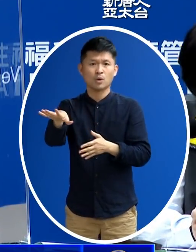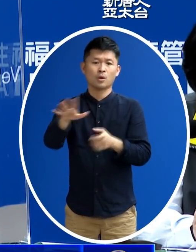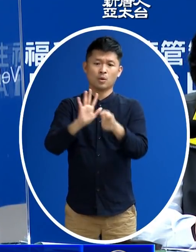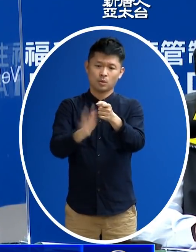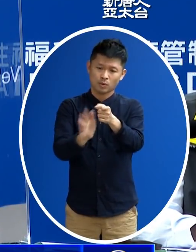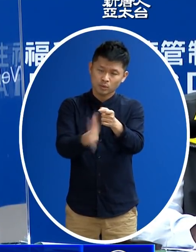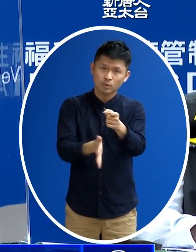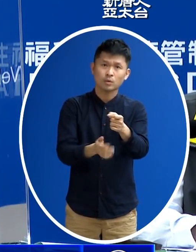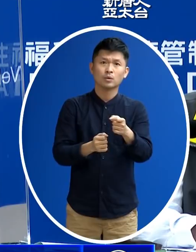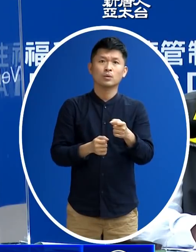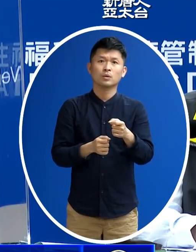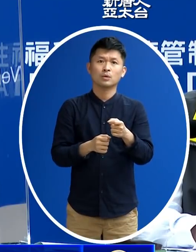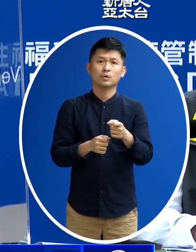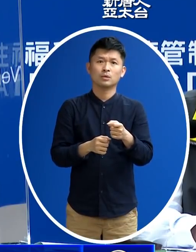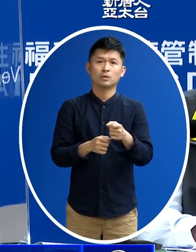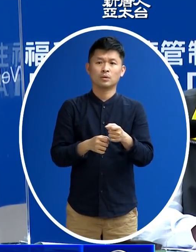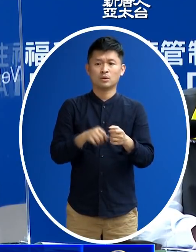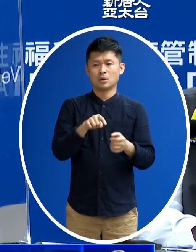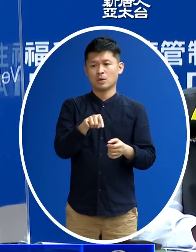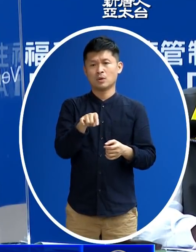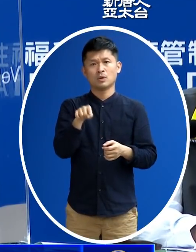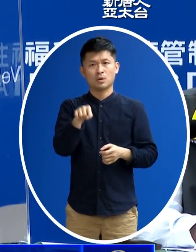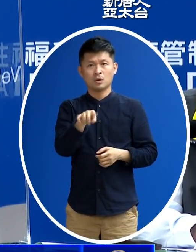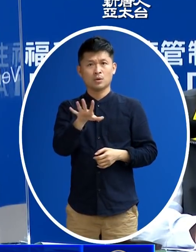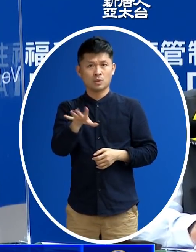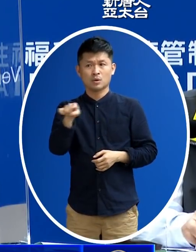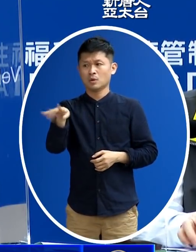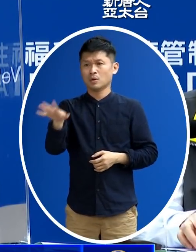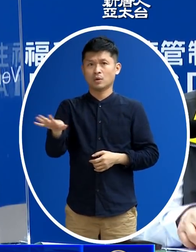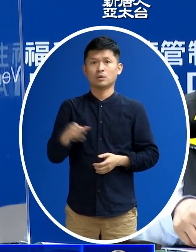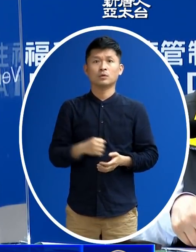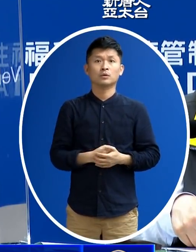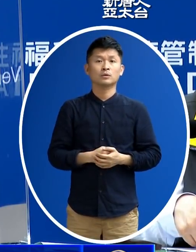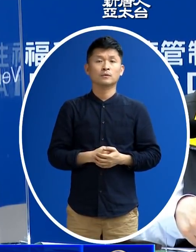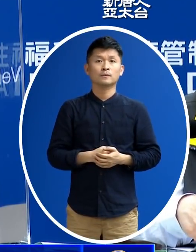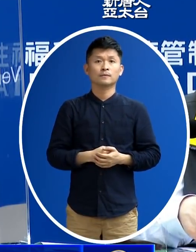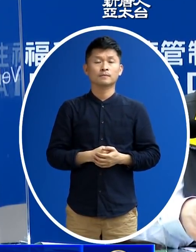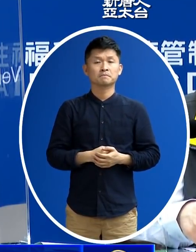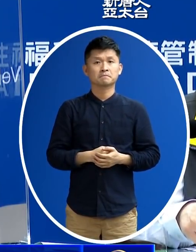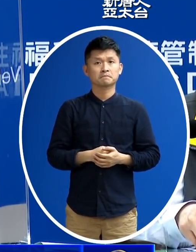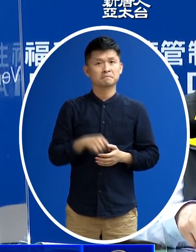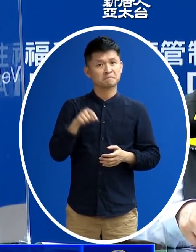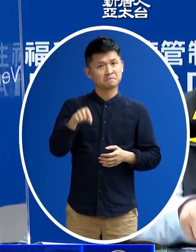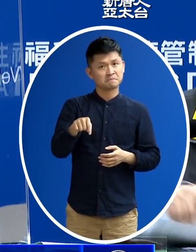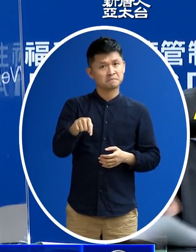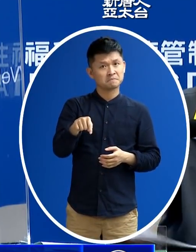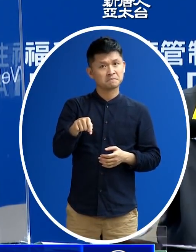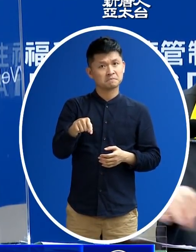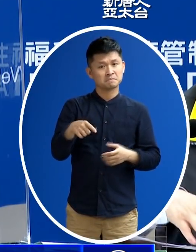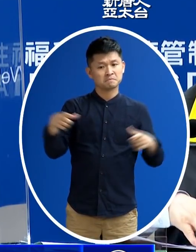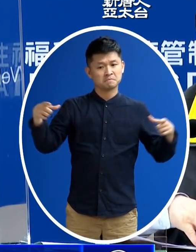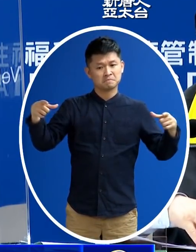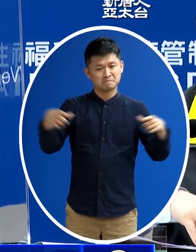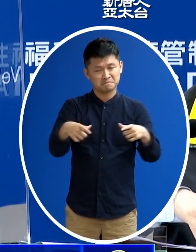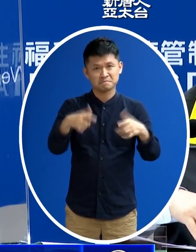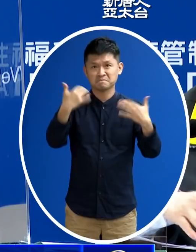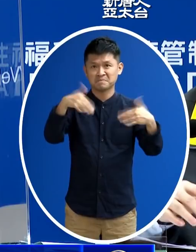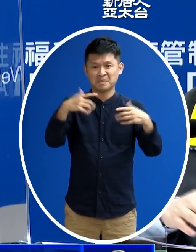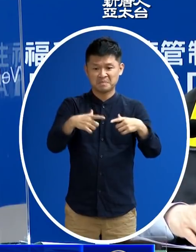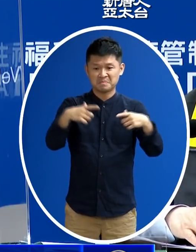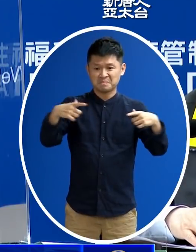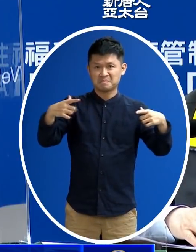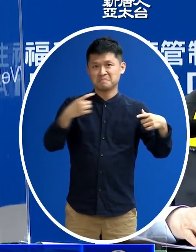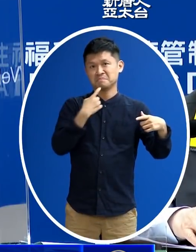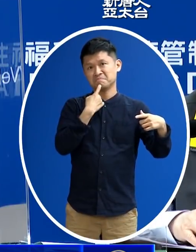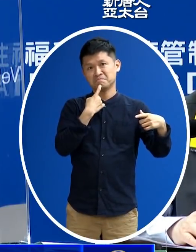中，这样的一个情况，所以大致上这个案子还没有收敛，那要